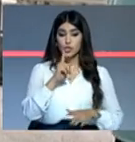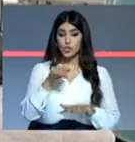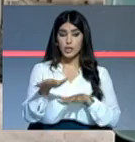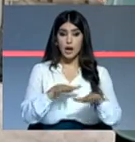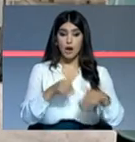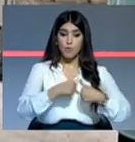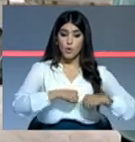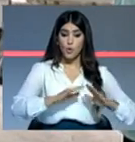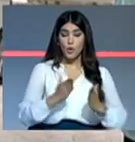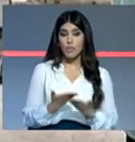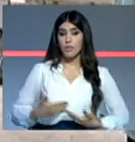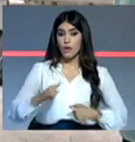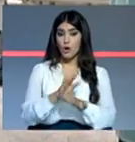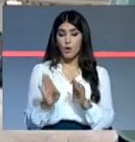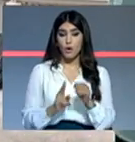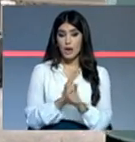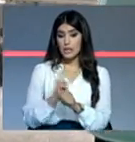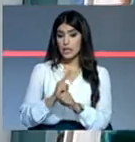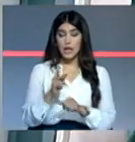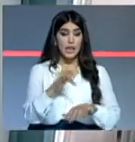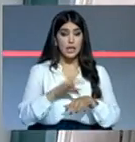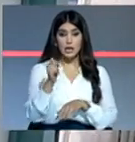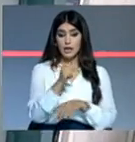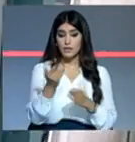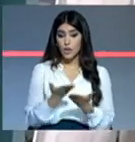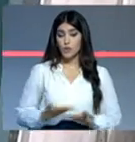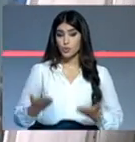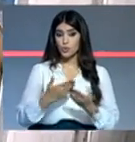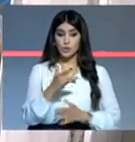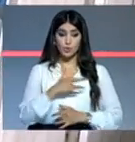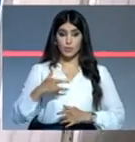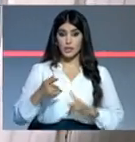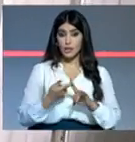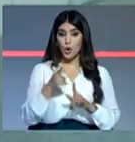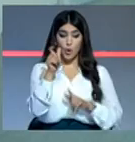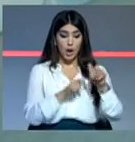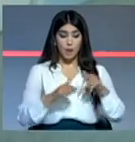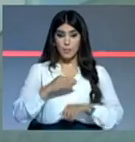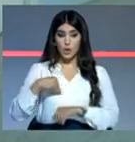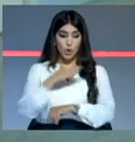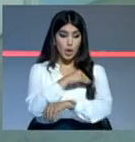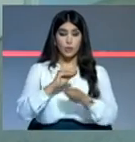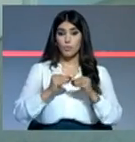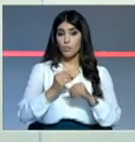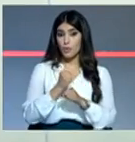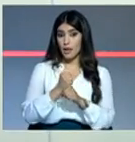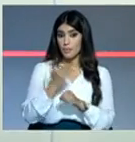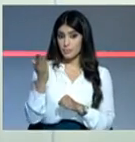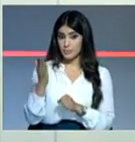خطير ادى الى انهيار المنظومه الصحيه بالجهه والتي يواجه العاملون بها الاشكاليات